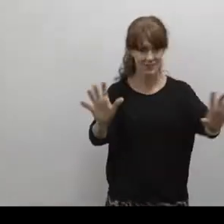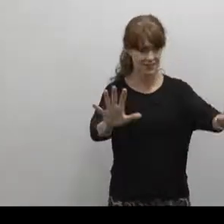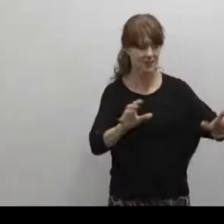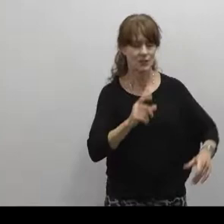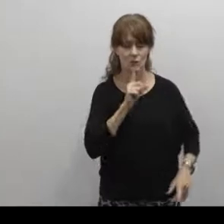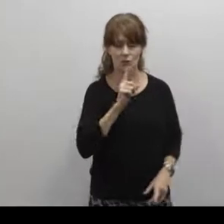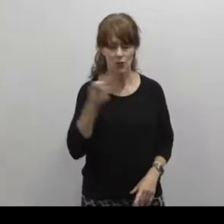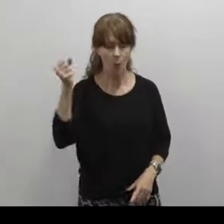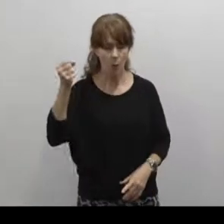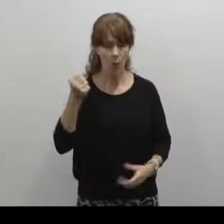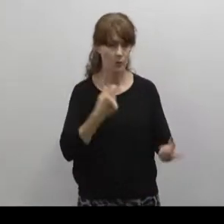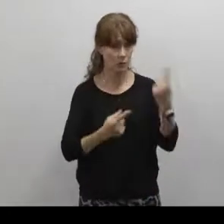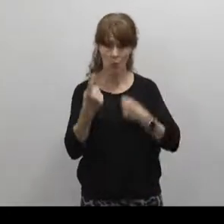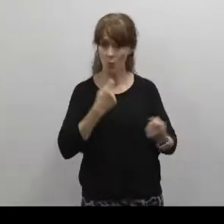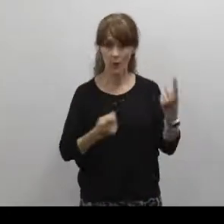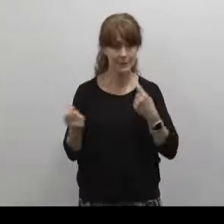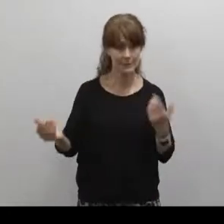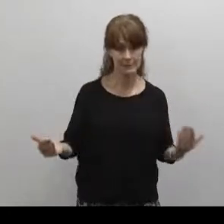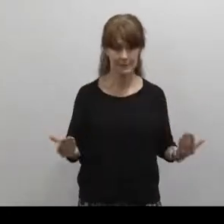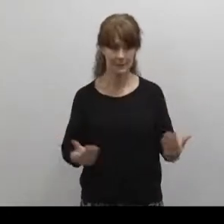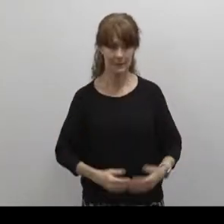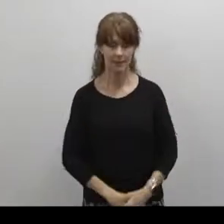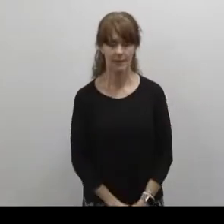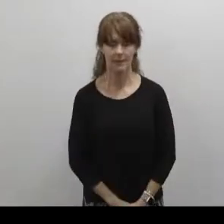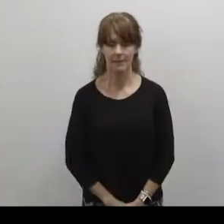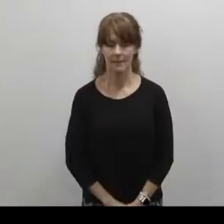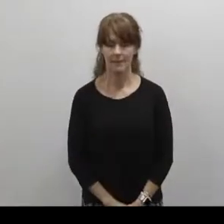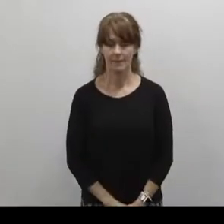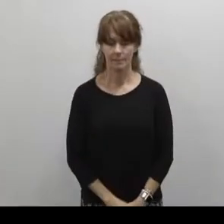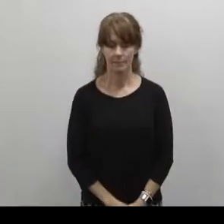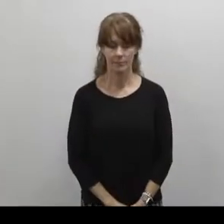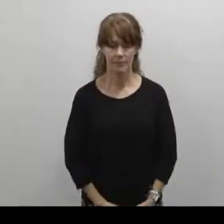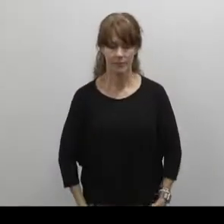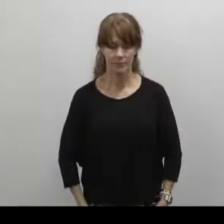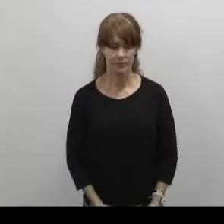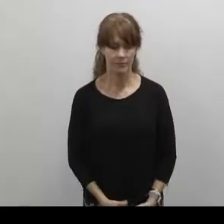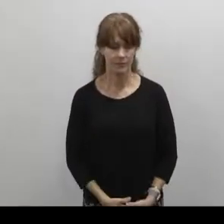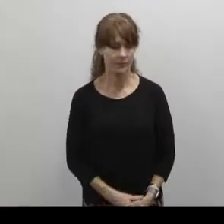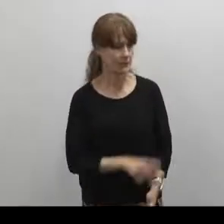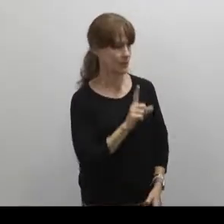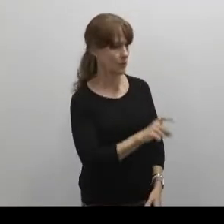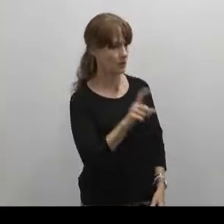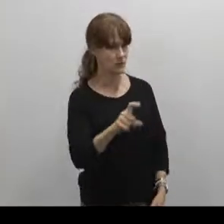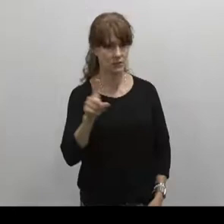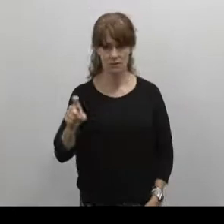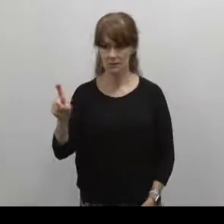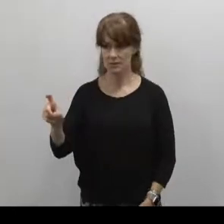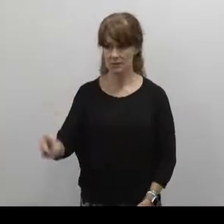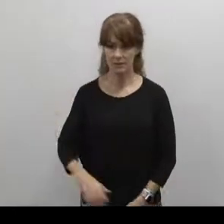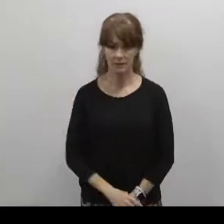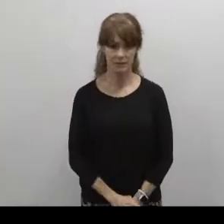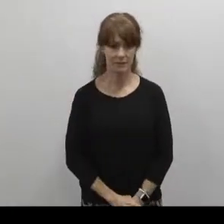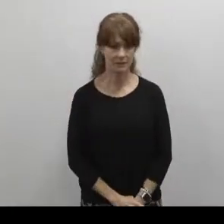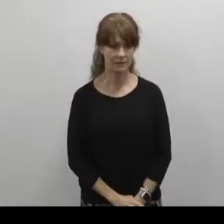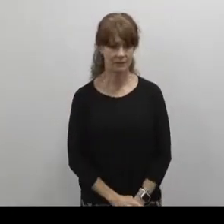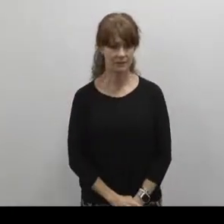hả lời dương dô cả ní xa lời xùm đua mùi xùm đuôn sân